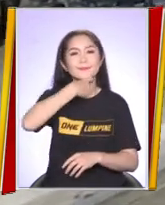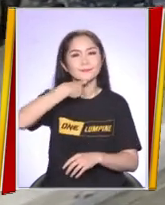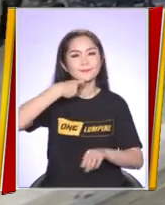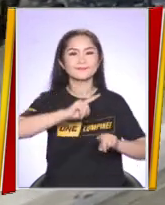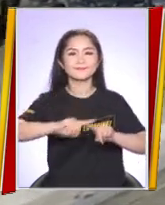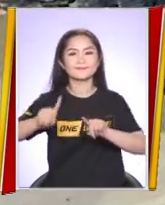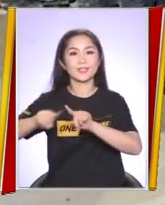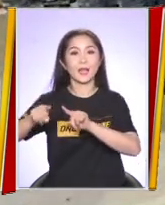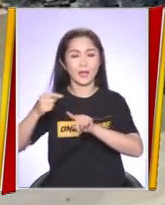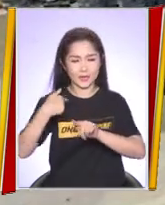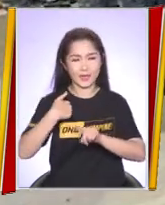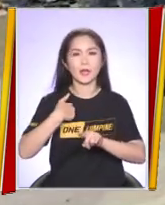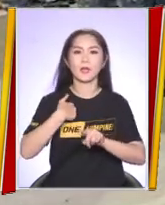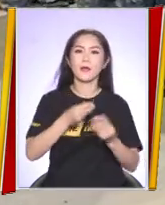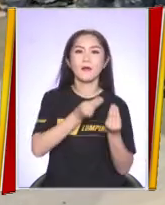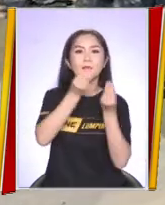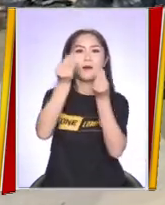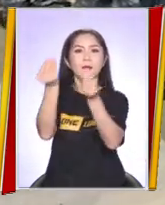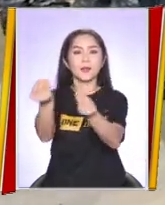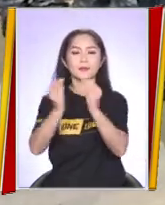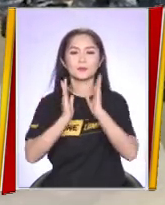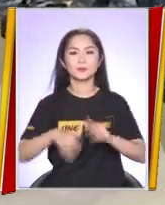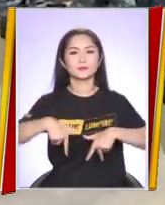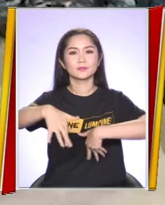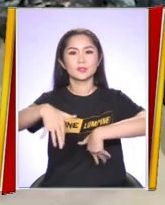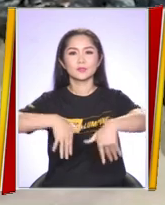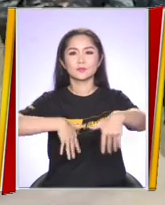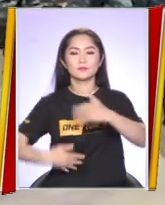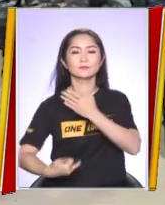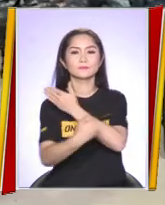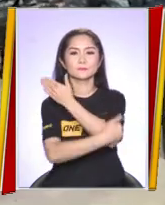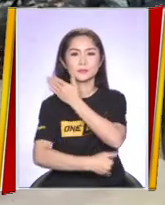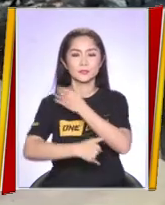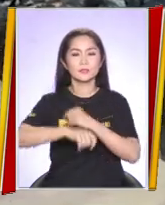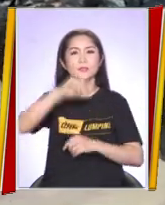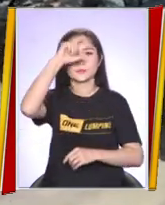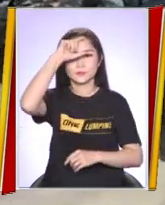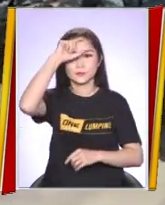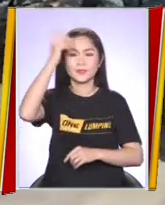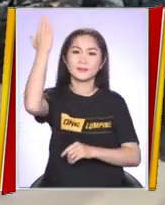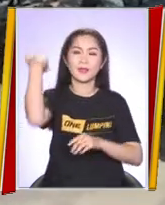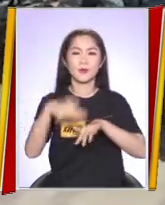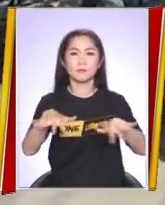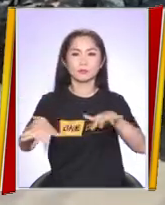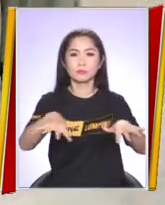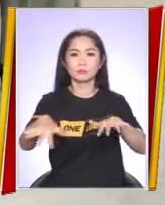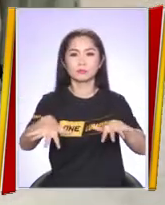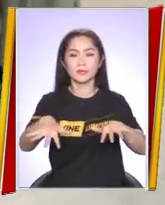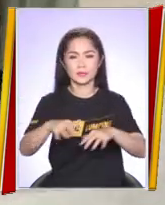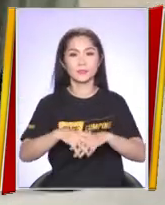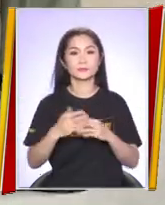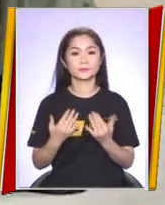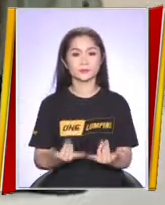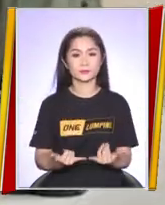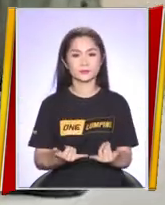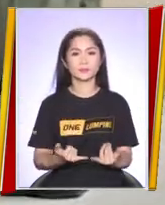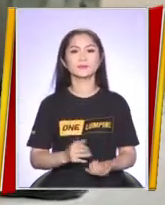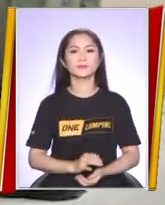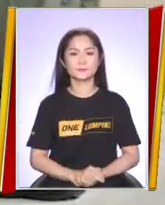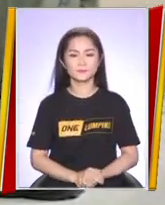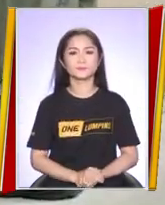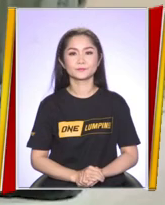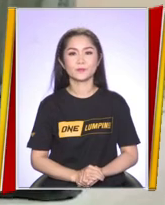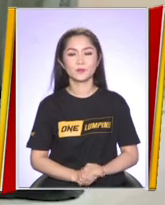ยเหลือประชาชนชาวตุรกีที่ได้รับผลกระทบจากเหตุการณ์แผ่นดินไหวครั้งใหญ่นะครับโดยมีนายอภิรัตสุคนธาภิรม